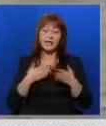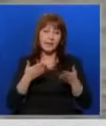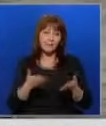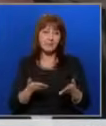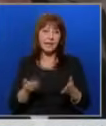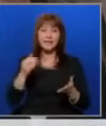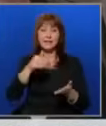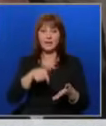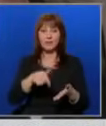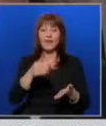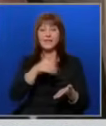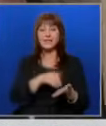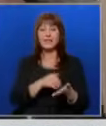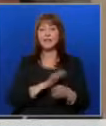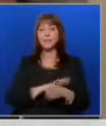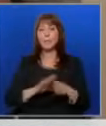дом.